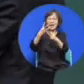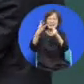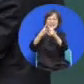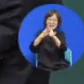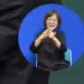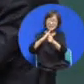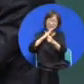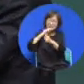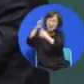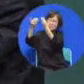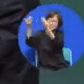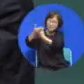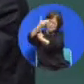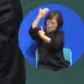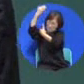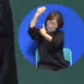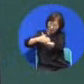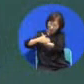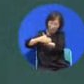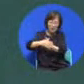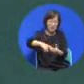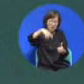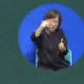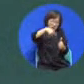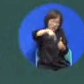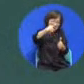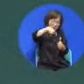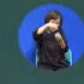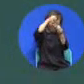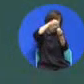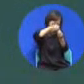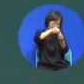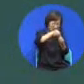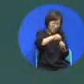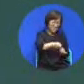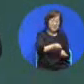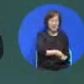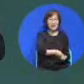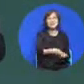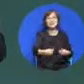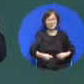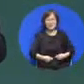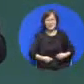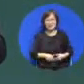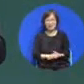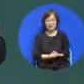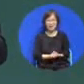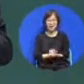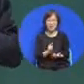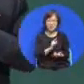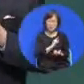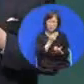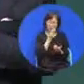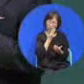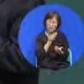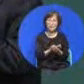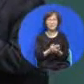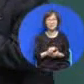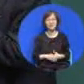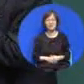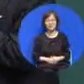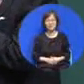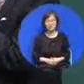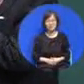참된 사명을 전달하는 겁니다. Not only this true strength, we relay to our future generations this true mission. 이보다 큰 건 없습니다. So there's nothing